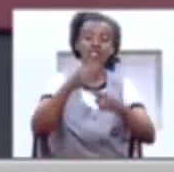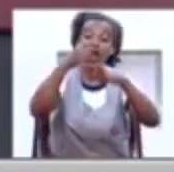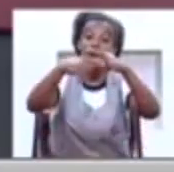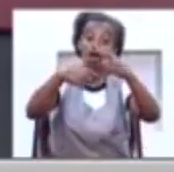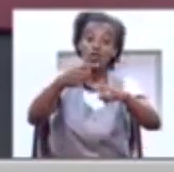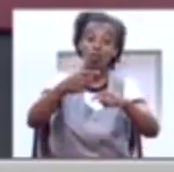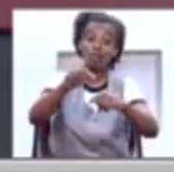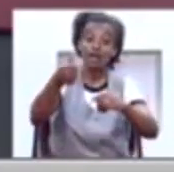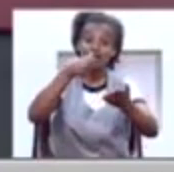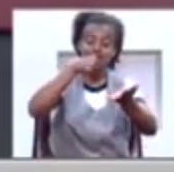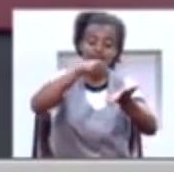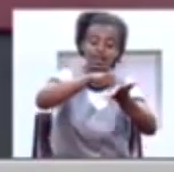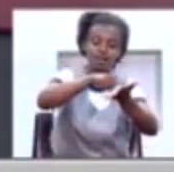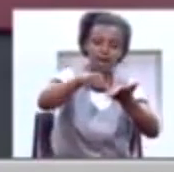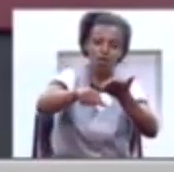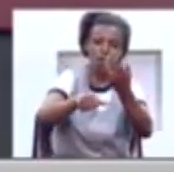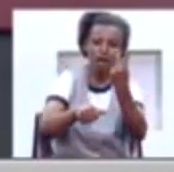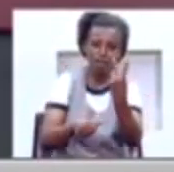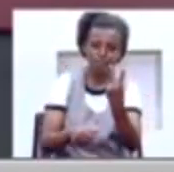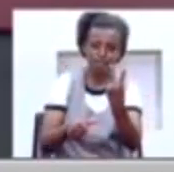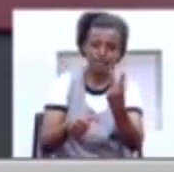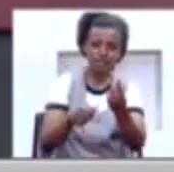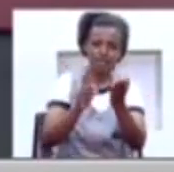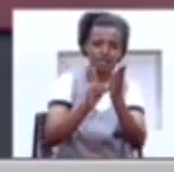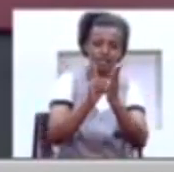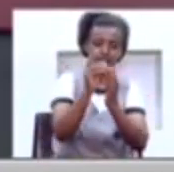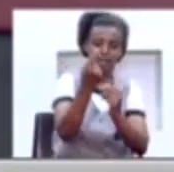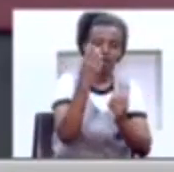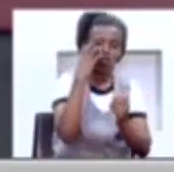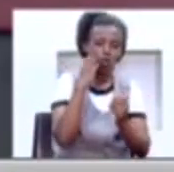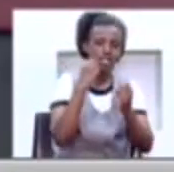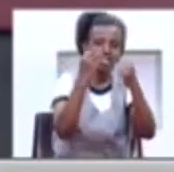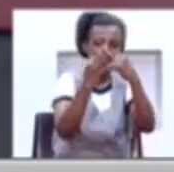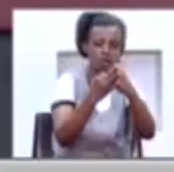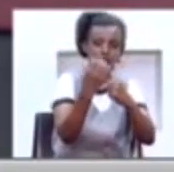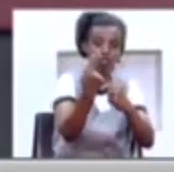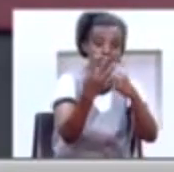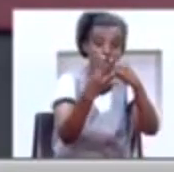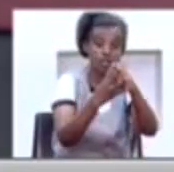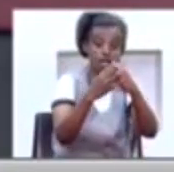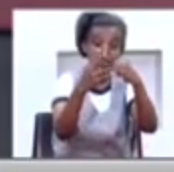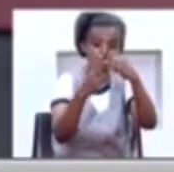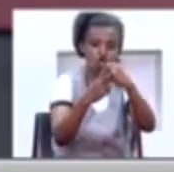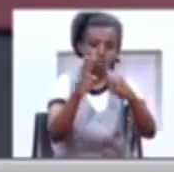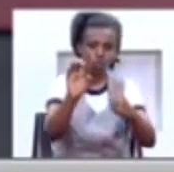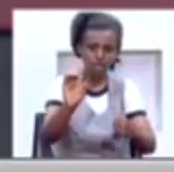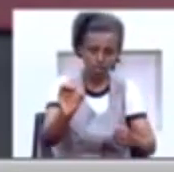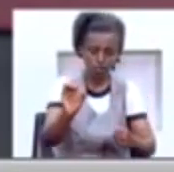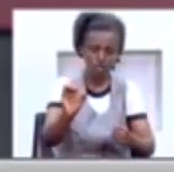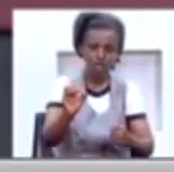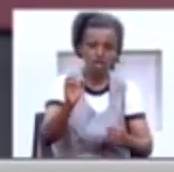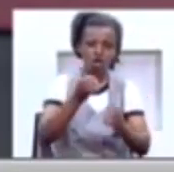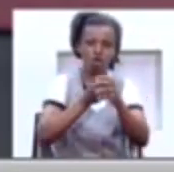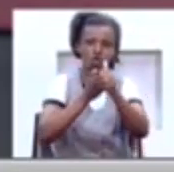agakomeza indi baruwa nanone ndafata ebyiri gusa iyo ku itariki ya mbere z'ukwa 8 1970 nanone uyu